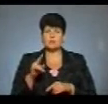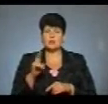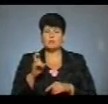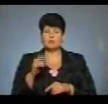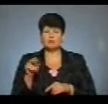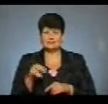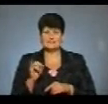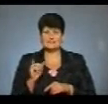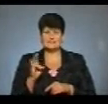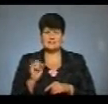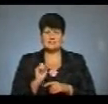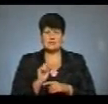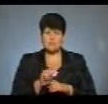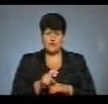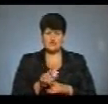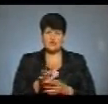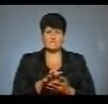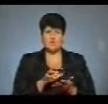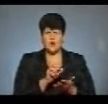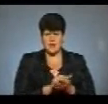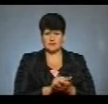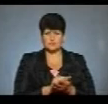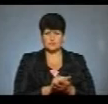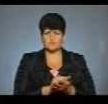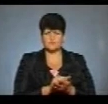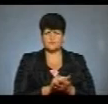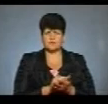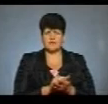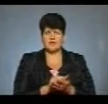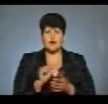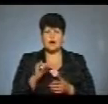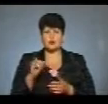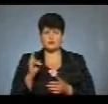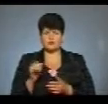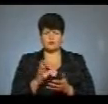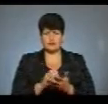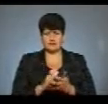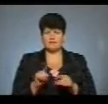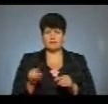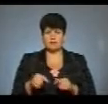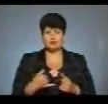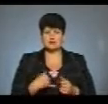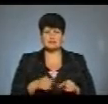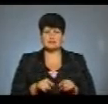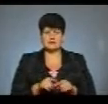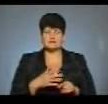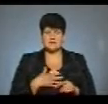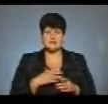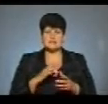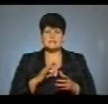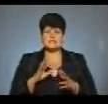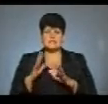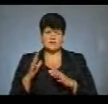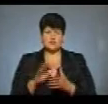інвестзамовнику і в оренду, ну, типу, як на аукціон в оренду. Вимоги в нас такі. Наше садівниче